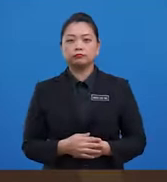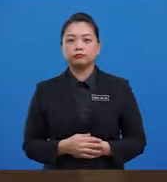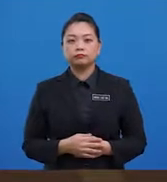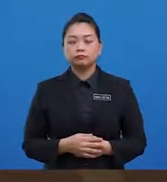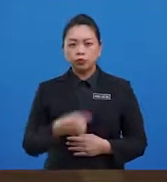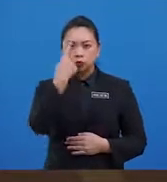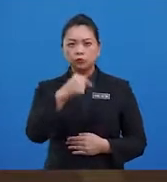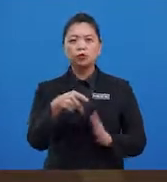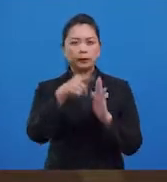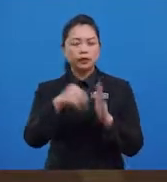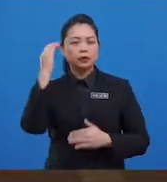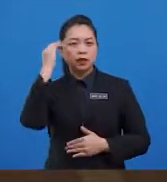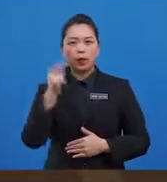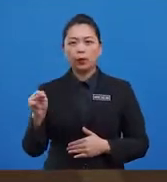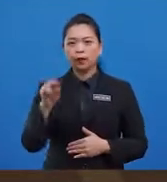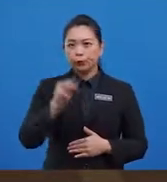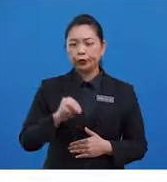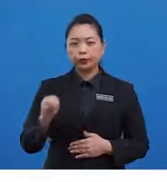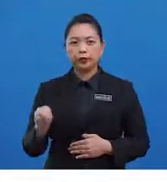Untuk pengetahuan murid-murid juga,